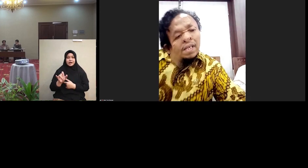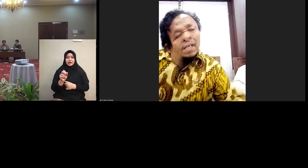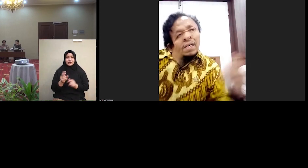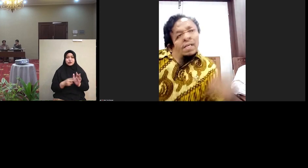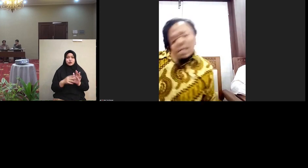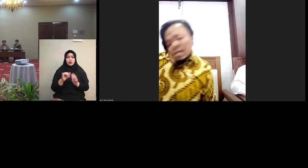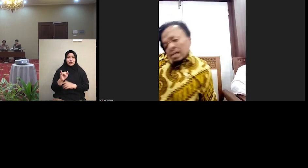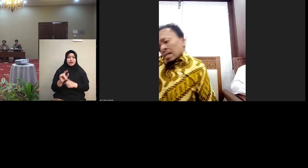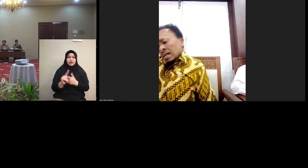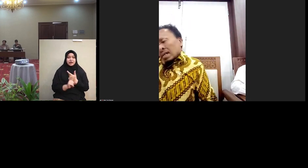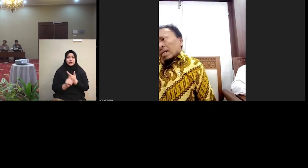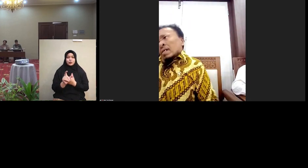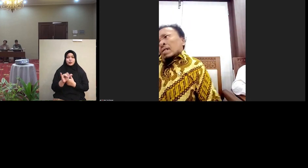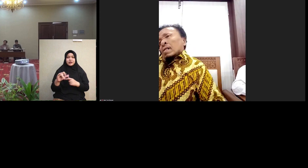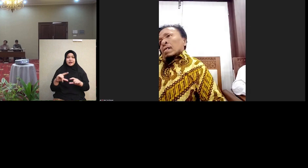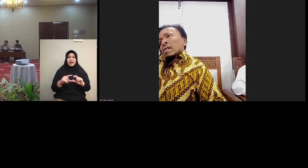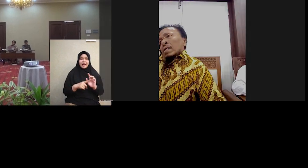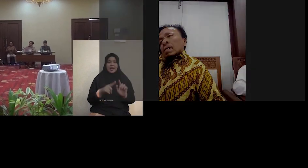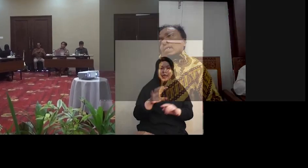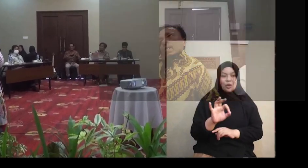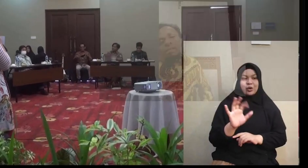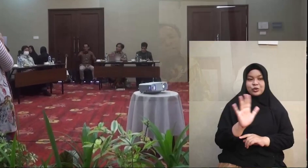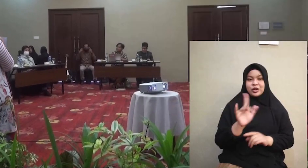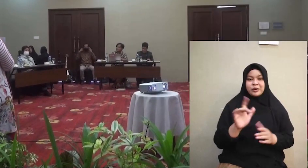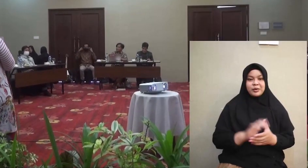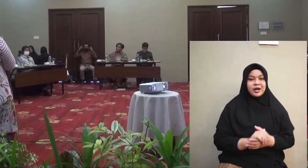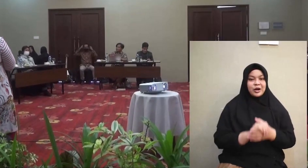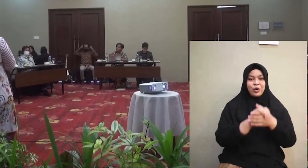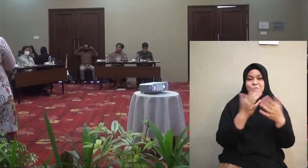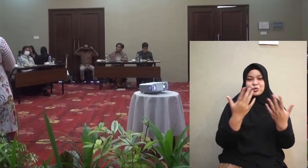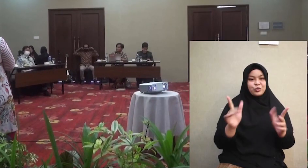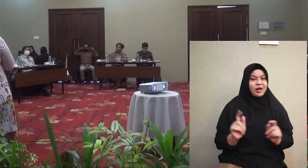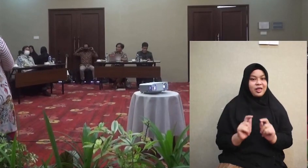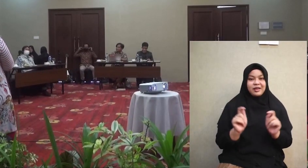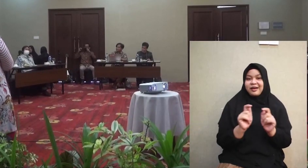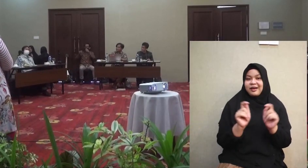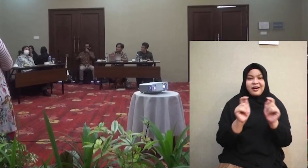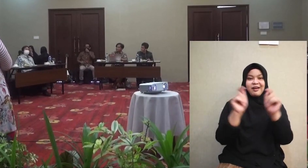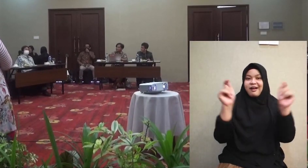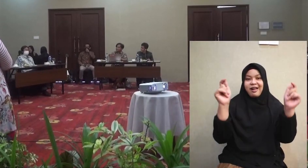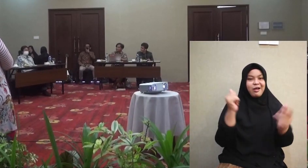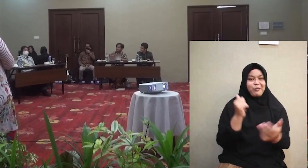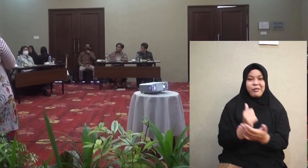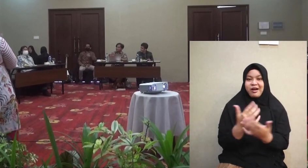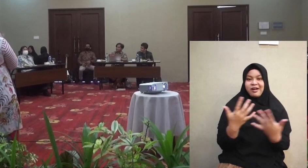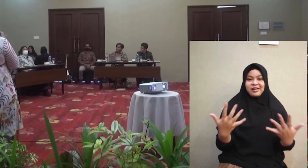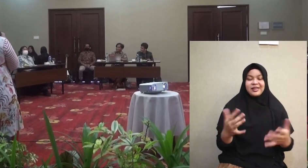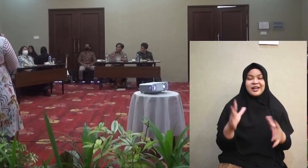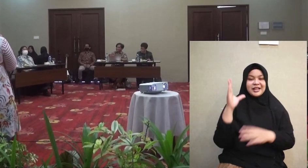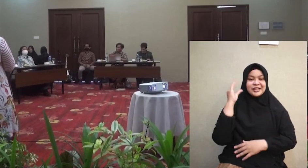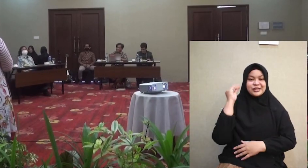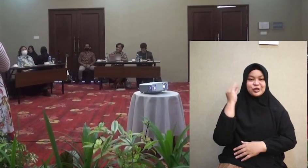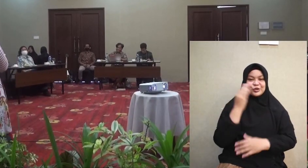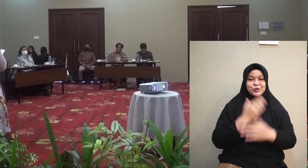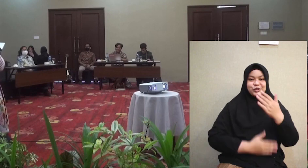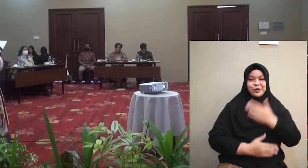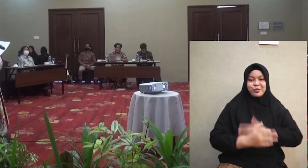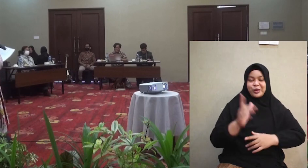Mas Joni sudah tidak perlu dikenalkan sebenarnya karena sudah sangat terkenal ya untuk disabilitas